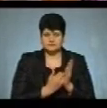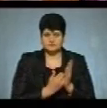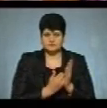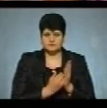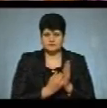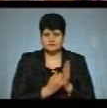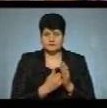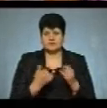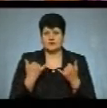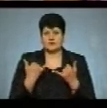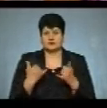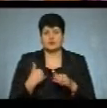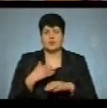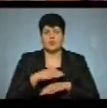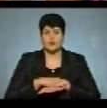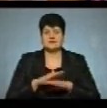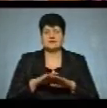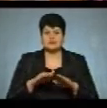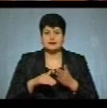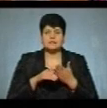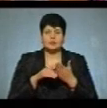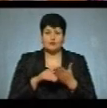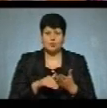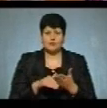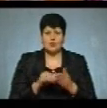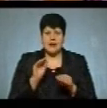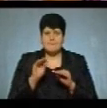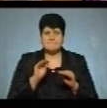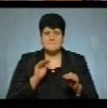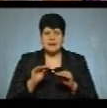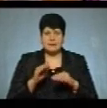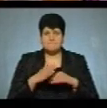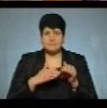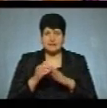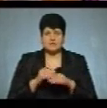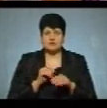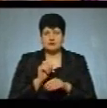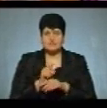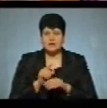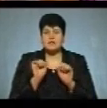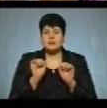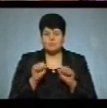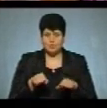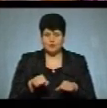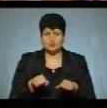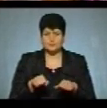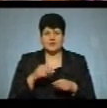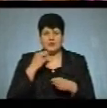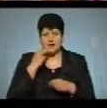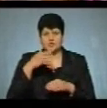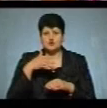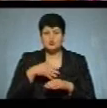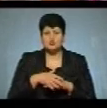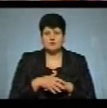І сьогодні на уроці дітки за допомогою аплікацій такого практичного завдання зможуть краще